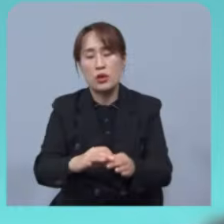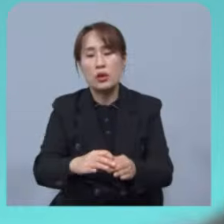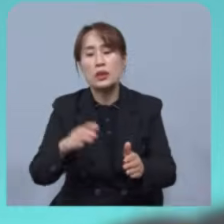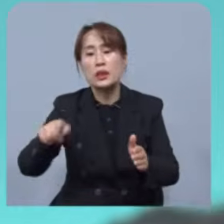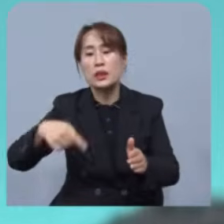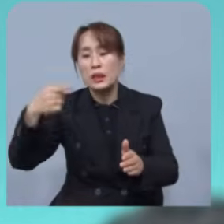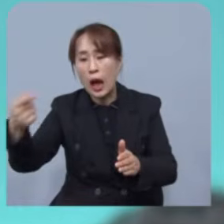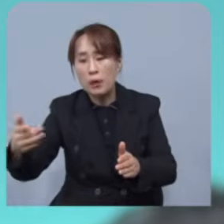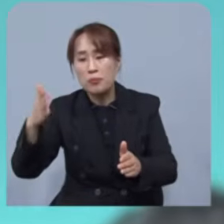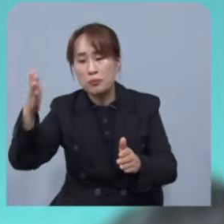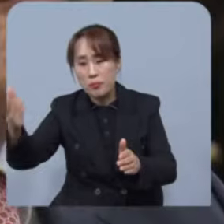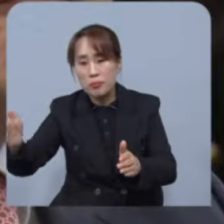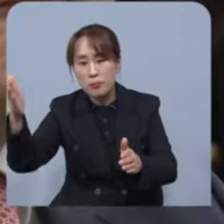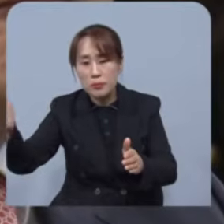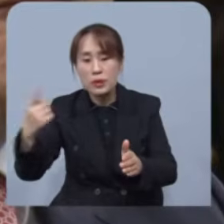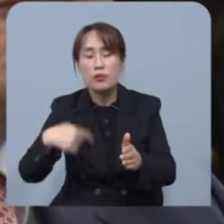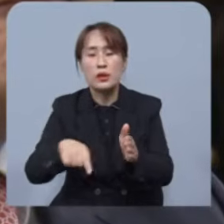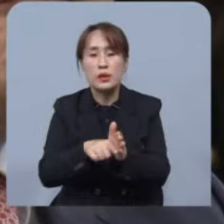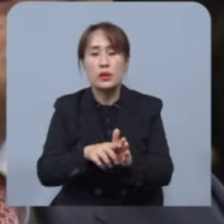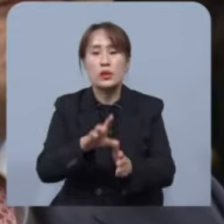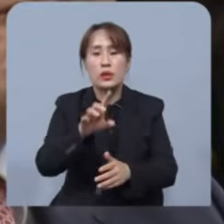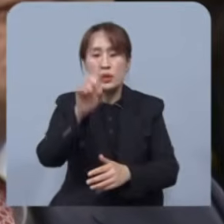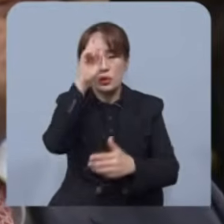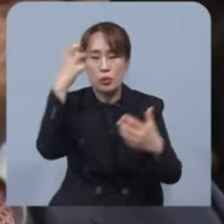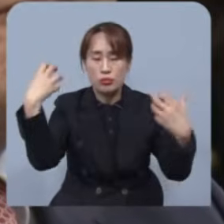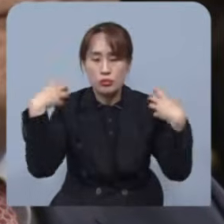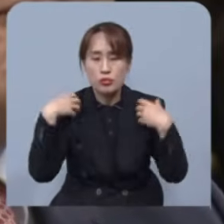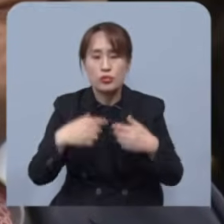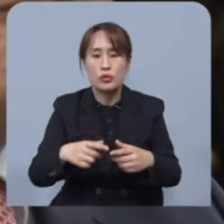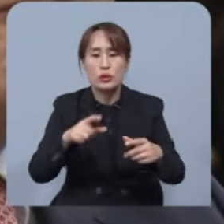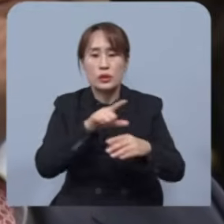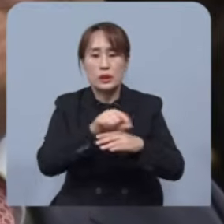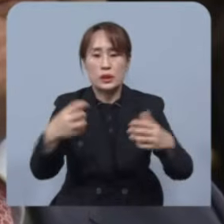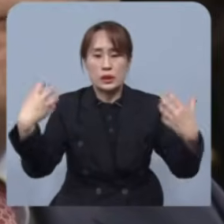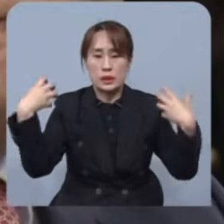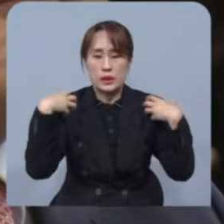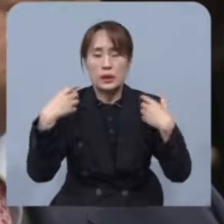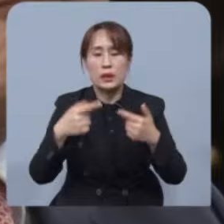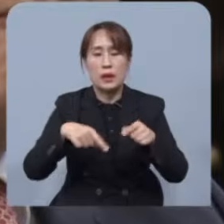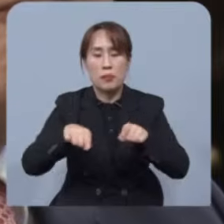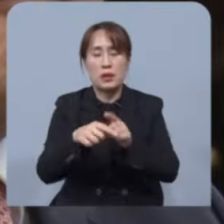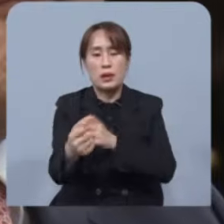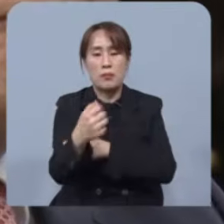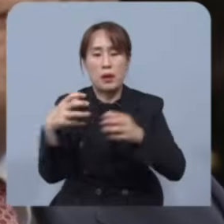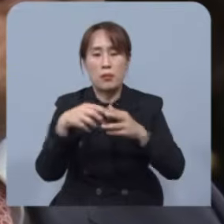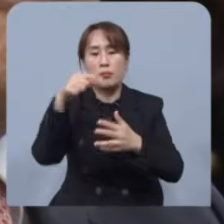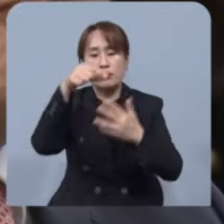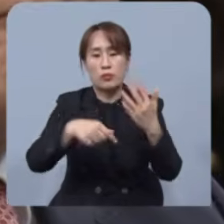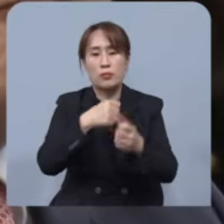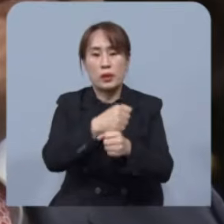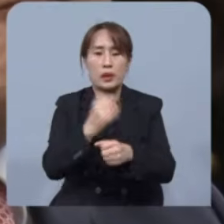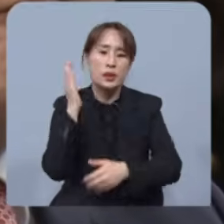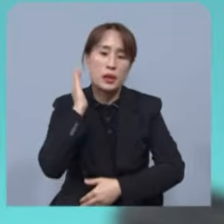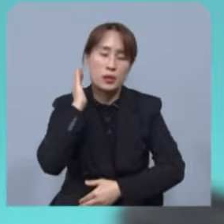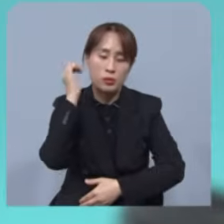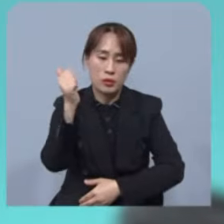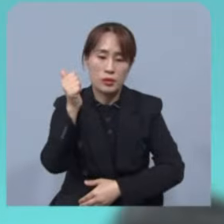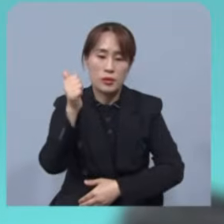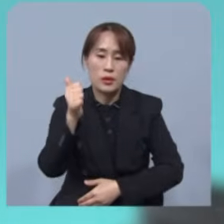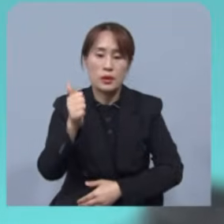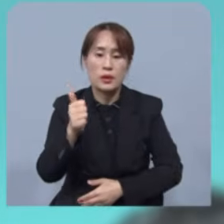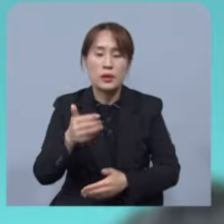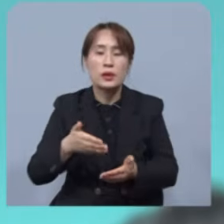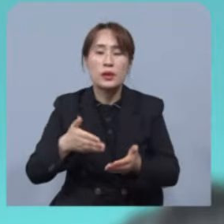후단까지 할 수 있도록 이 중앙부처, 지자체에서 프로그램을 만들고 대통령께